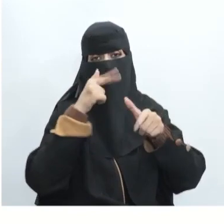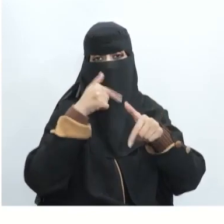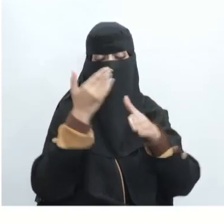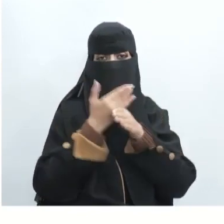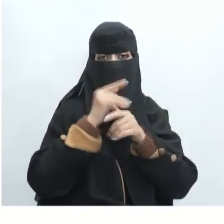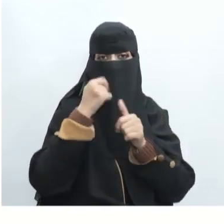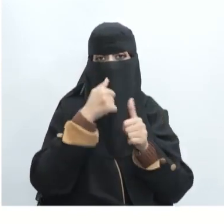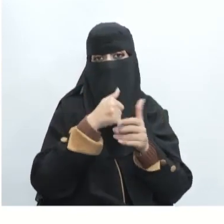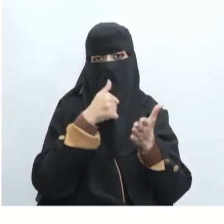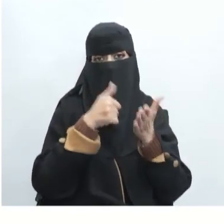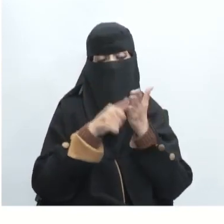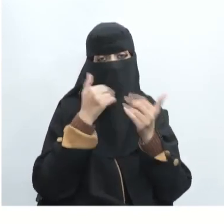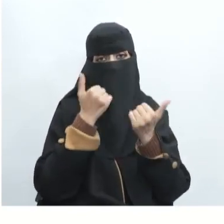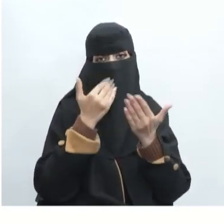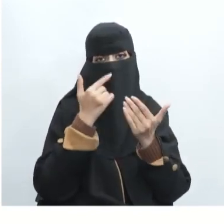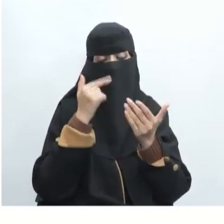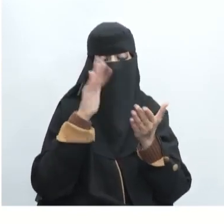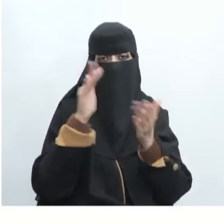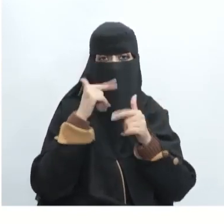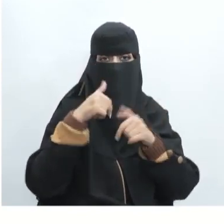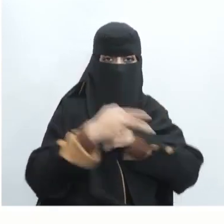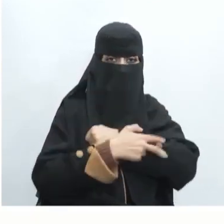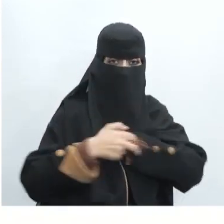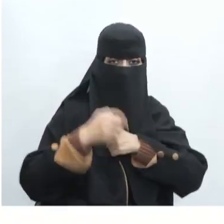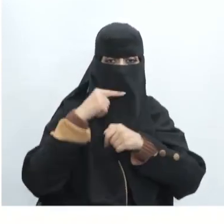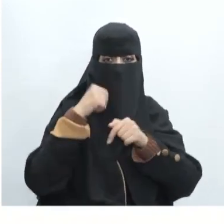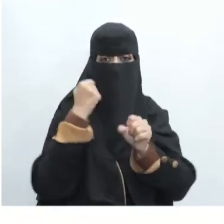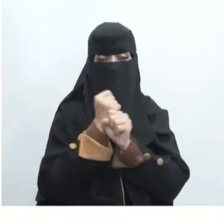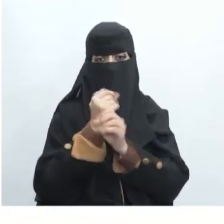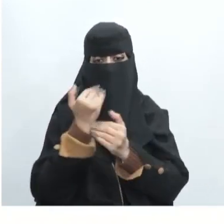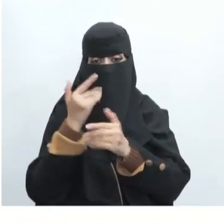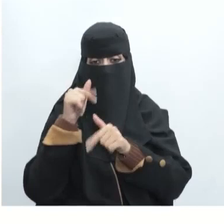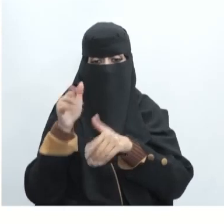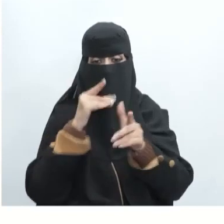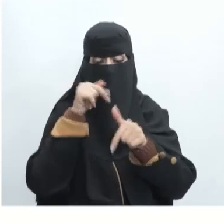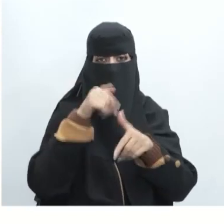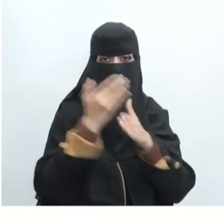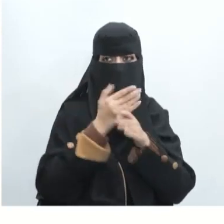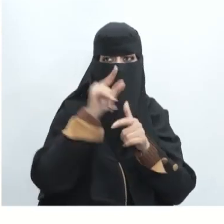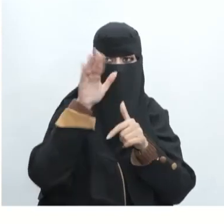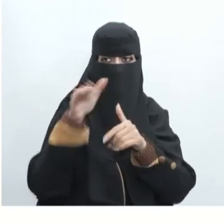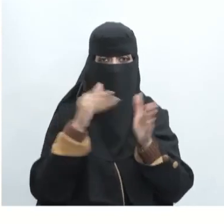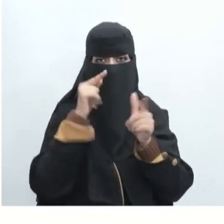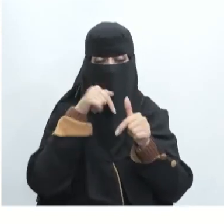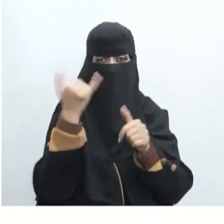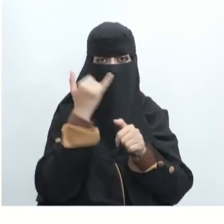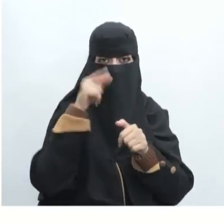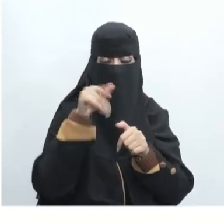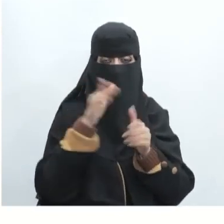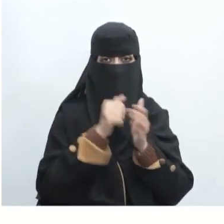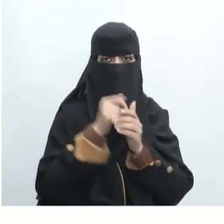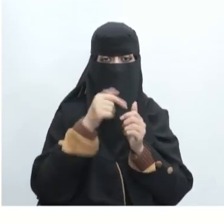للجهل والفقر والبطاله والاميه ايضا هذه تعتبر ابناء وبنات تطلب من اهم